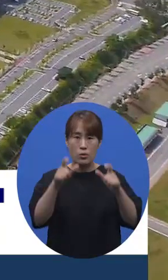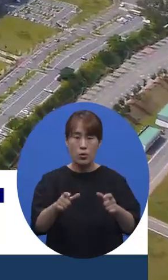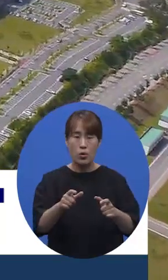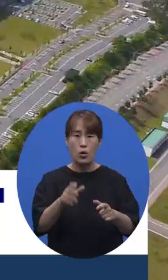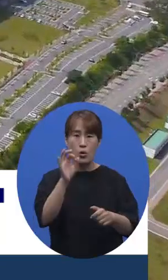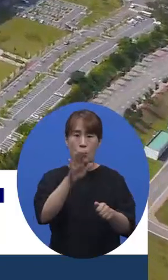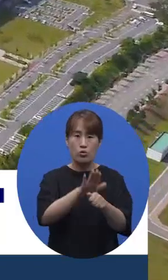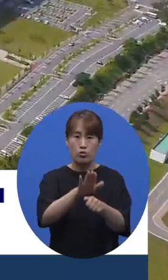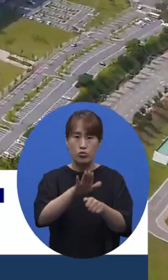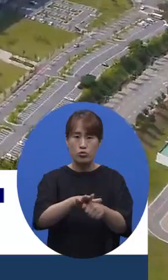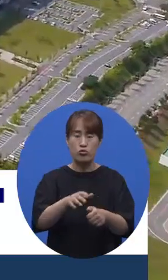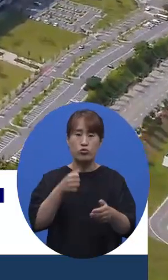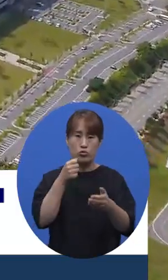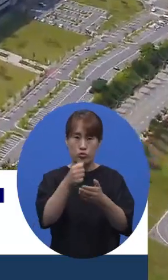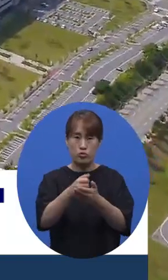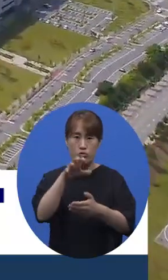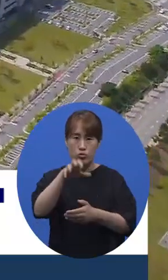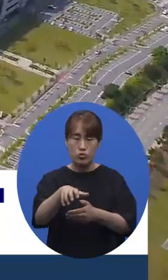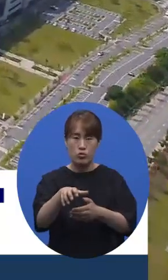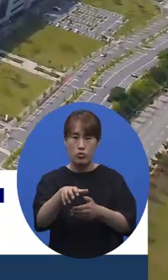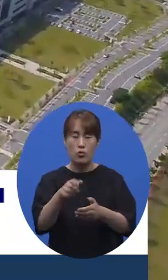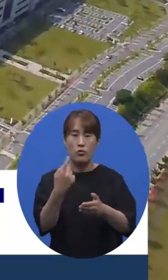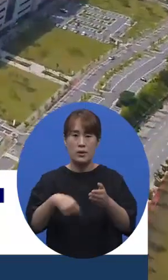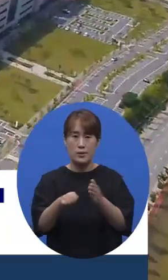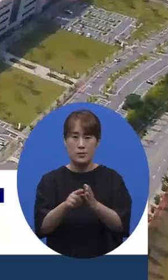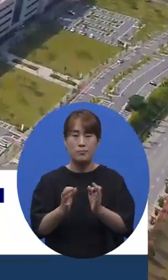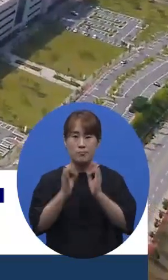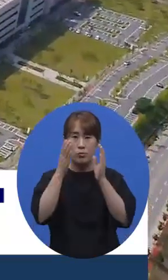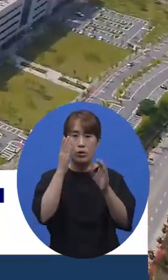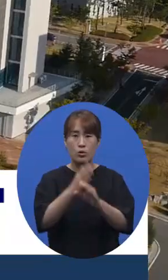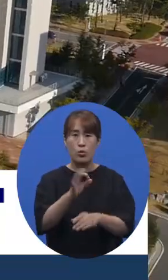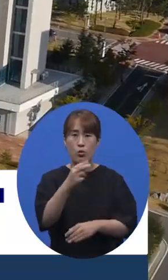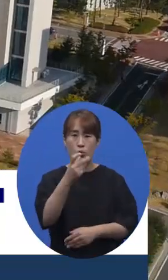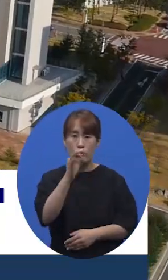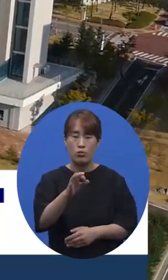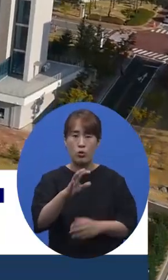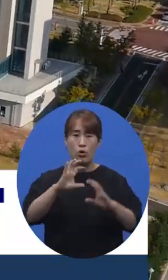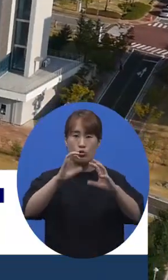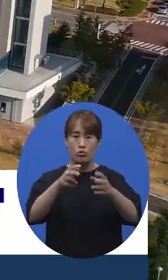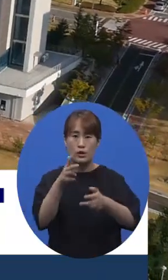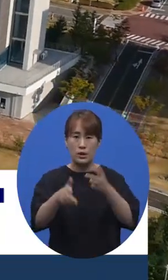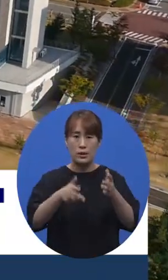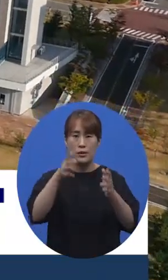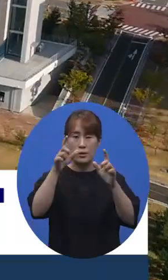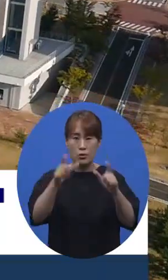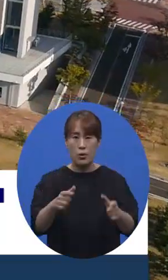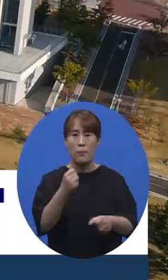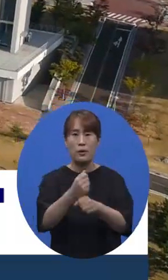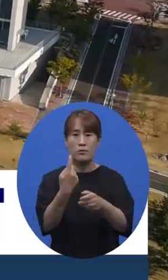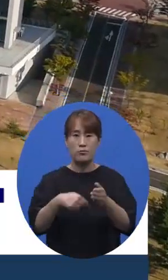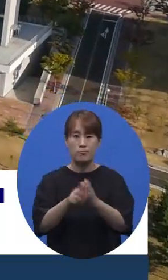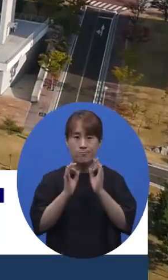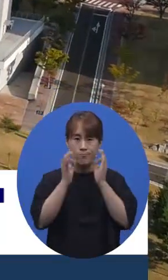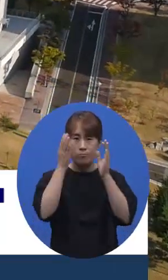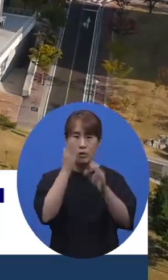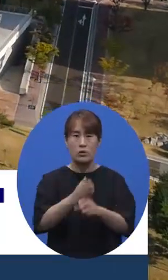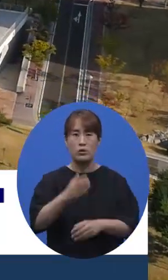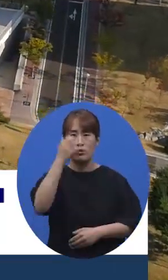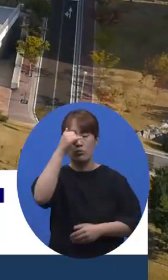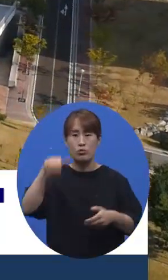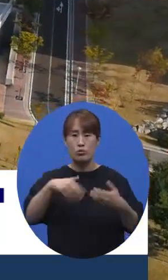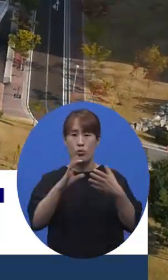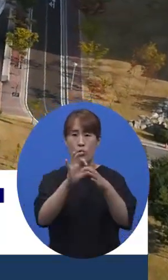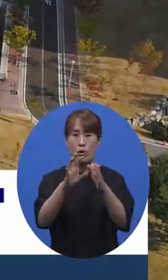산업단지를 투자 선도 지고 지정을 위한 준비에 속도를 내고 있으며 오송 에 국가 산업단지 조성도 추진합니다